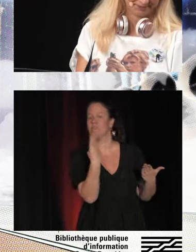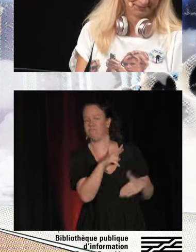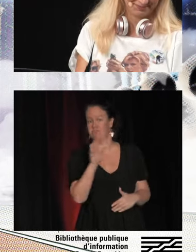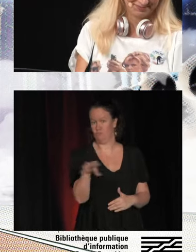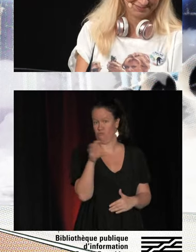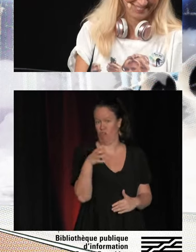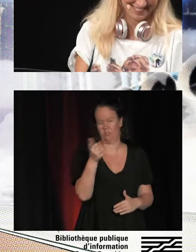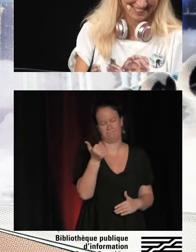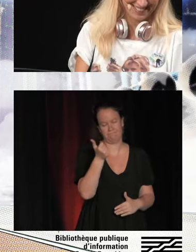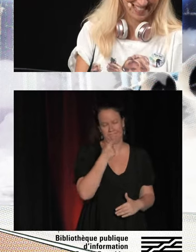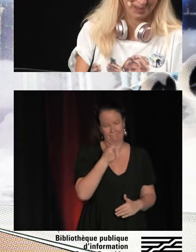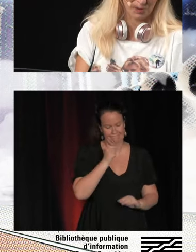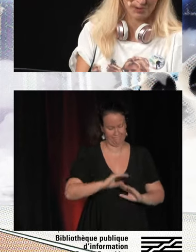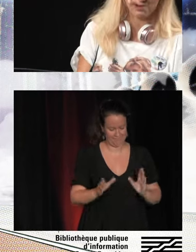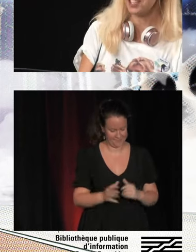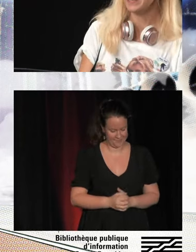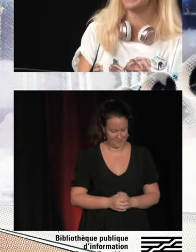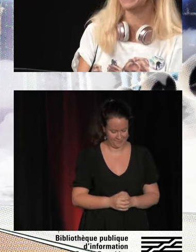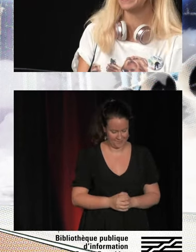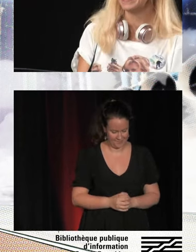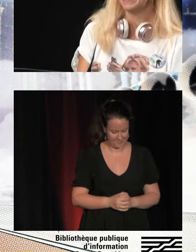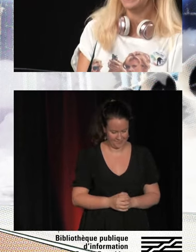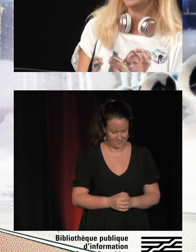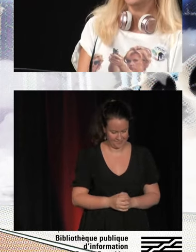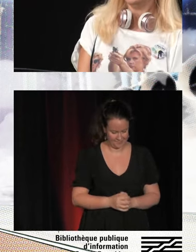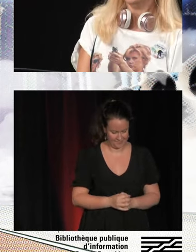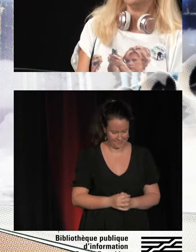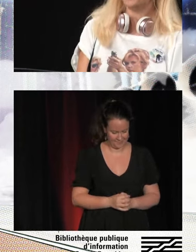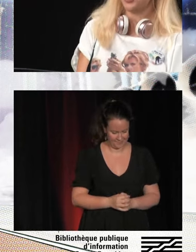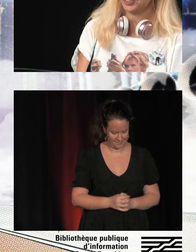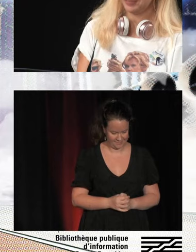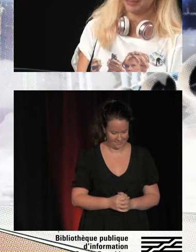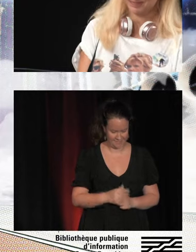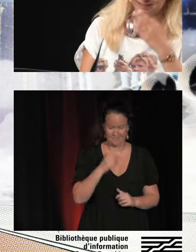Ok. Elle a drop le Yoshi.